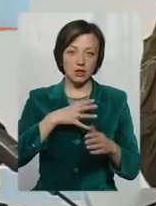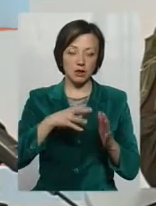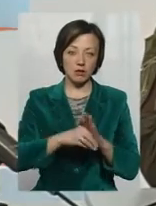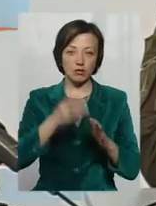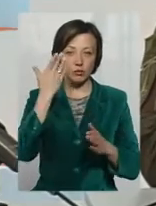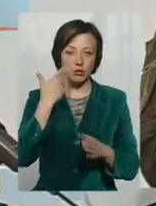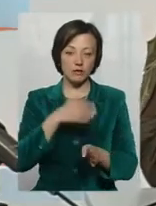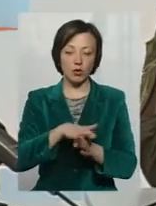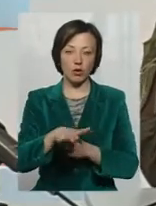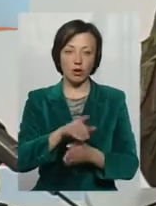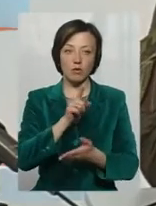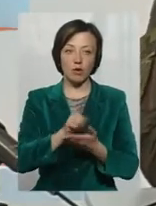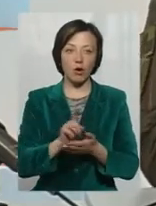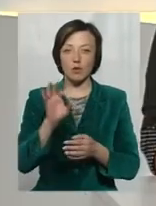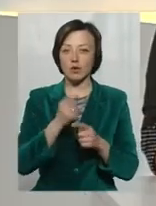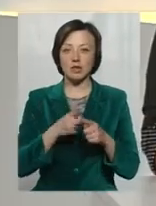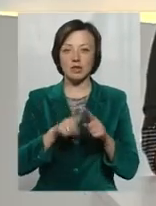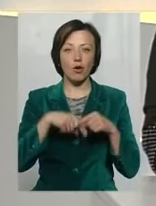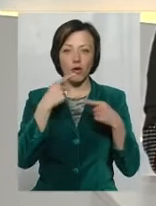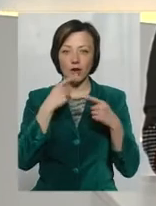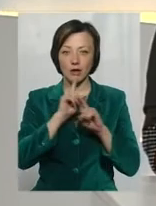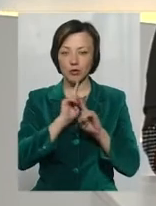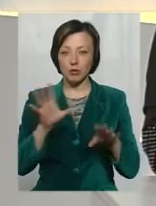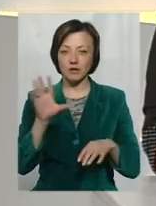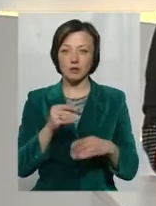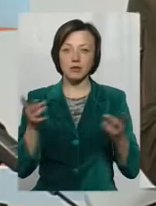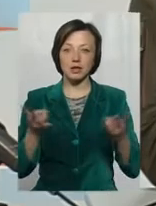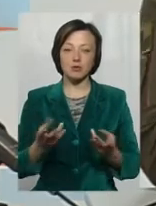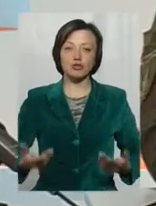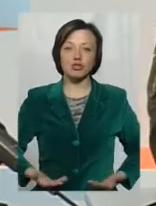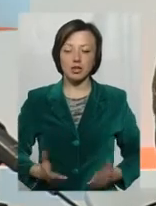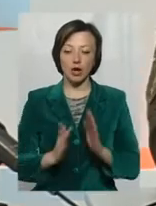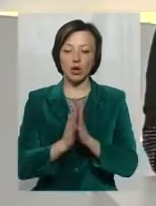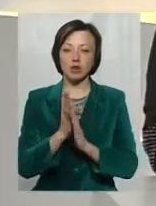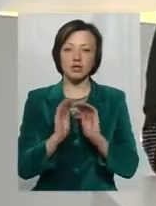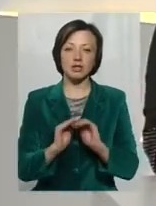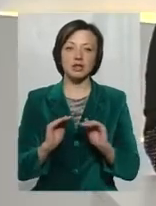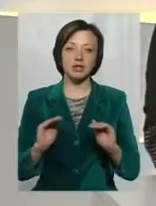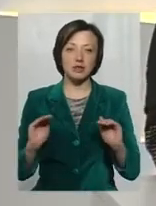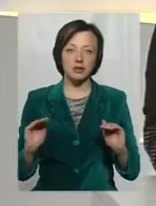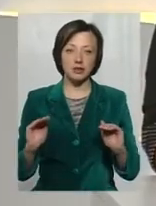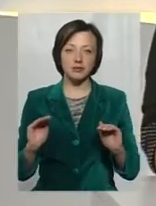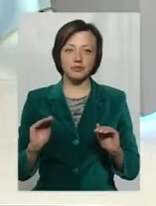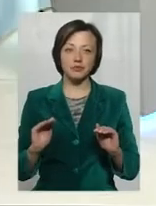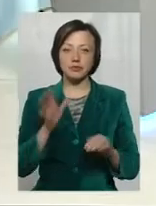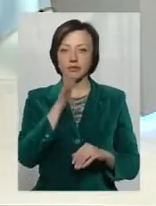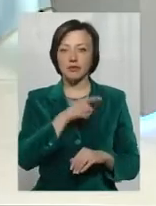службового обов'язку. Про це ми говорити не будемо. Всім треба жити, ростити дітей, але зараз час радіти